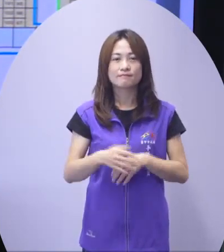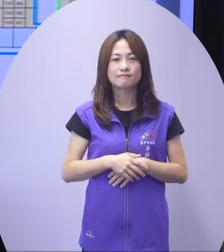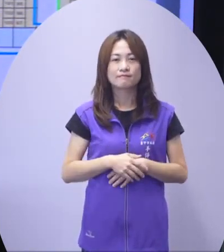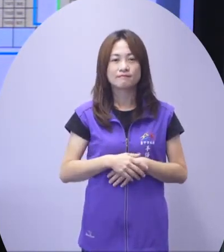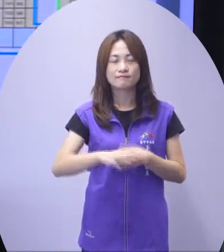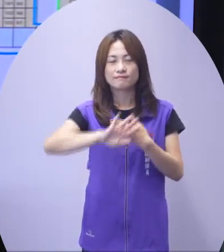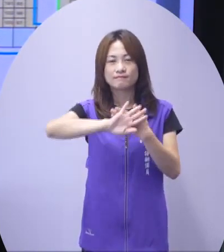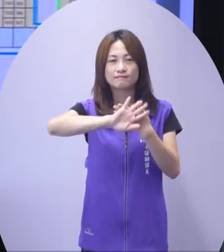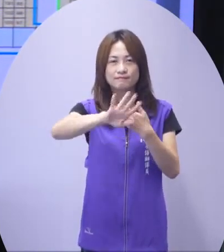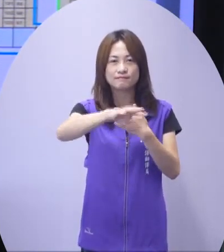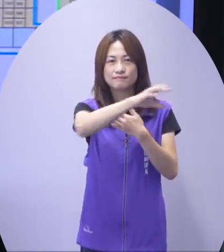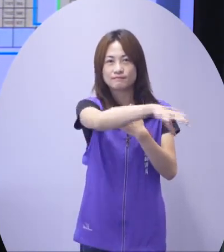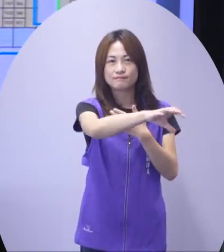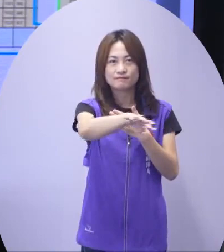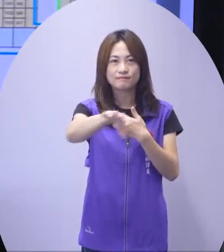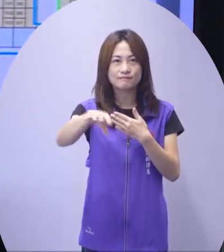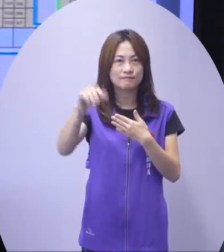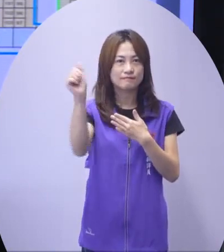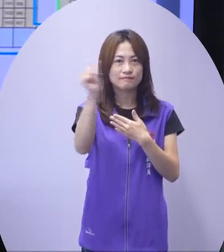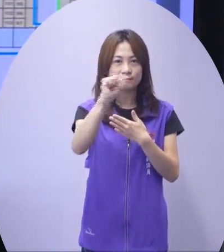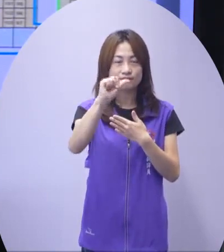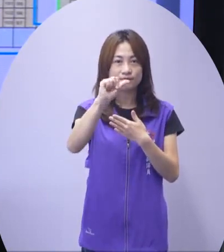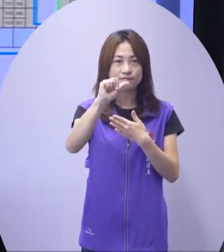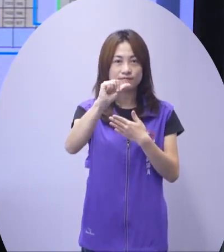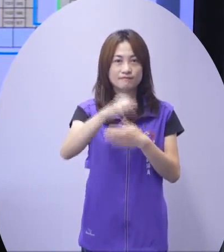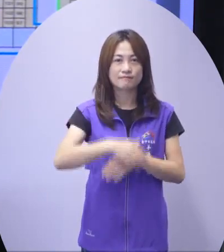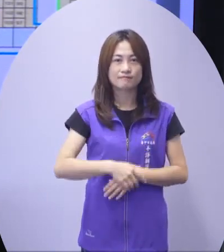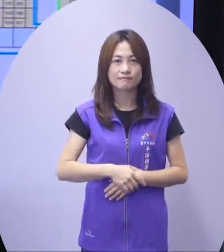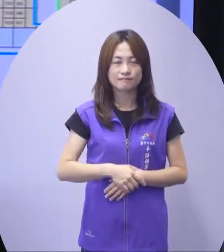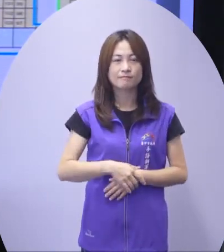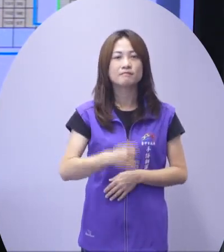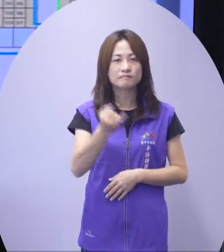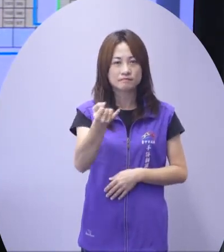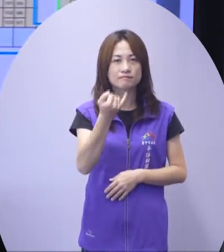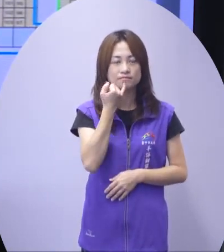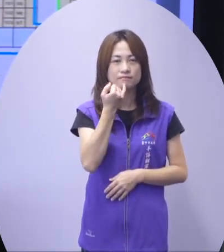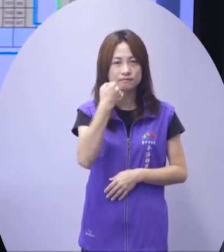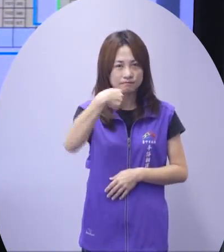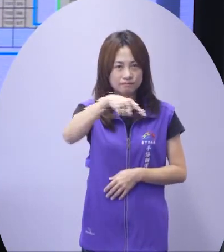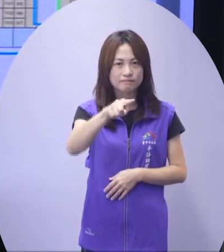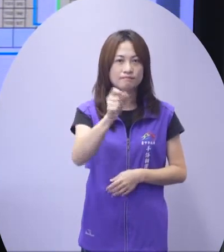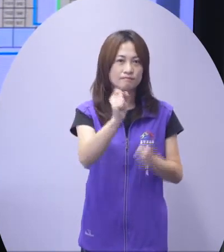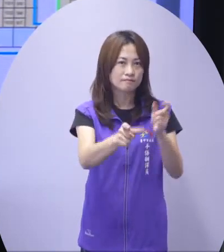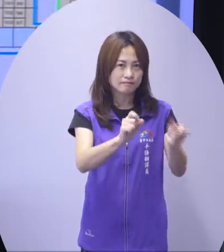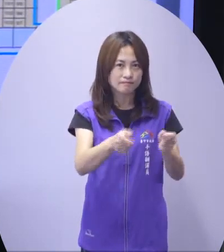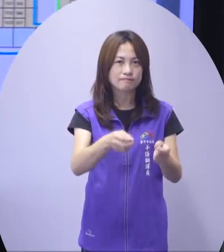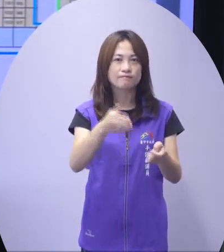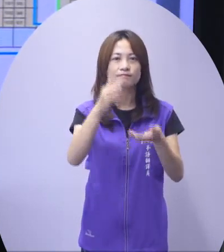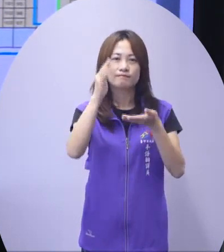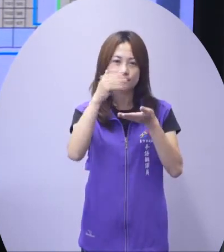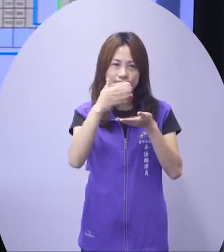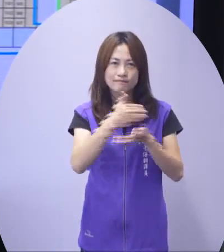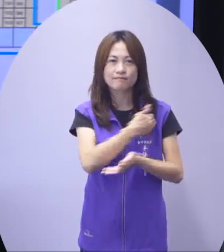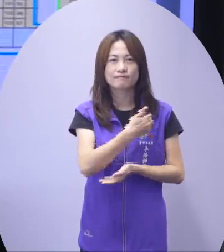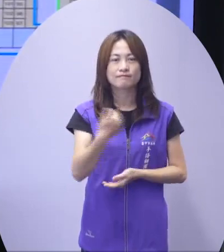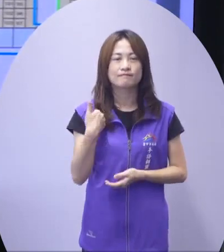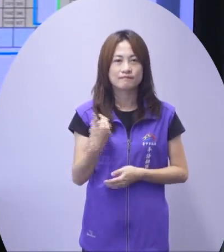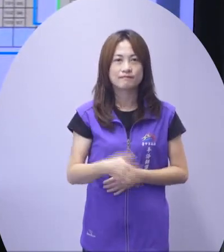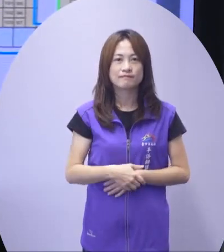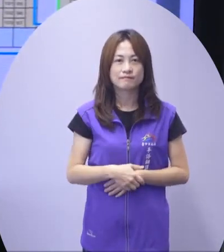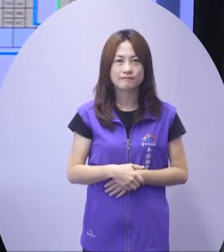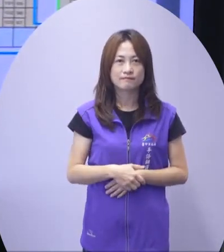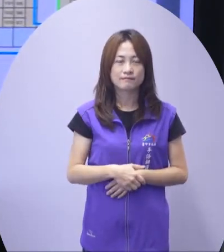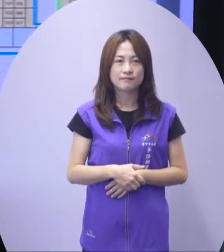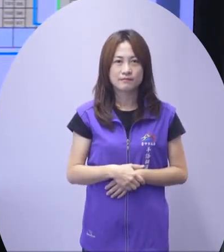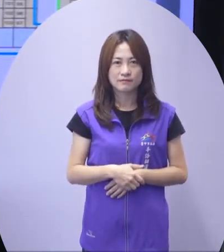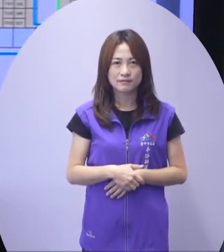共有5个商圈呢，也可以提供这样的服务哦。这部分就在园区里面提供这样的一个36个